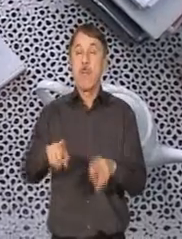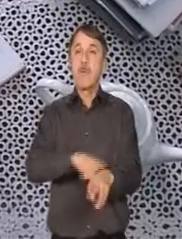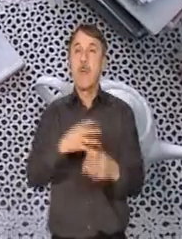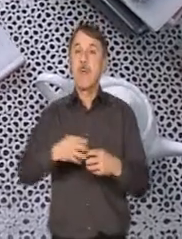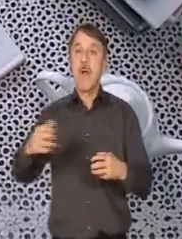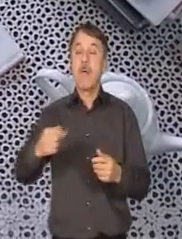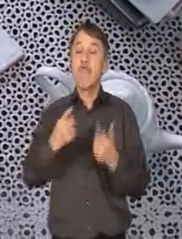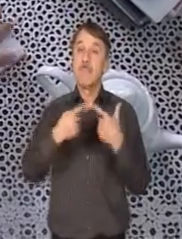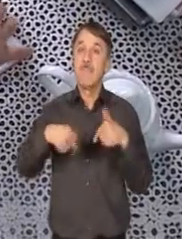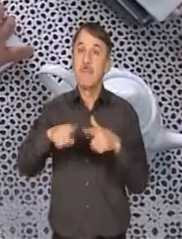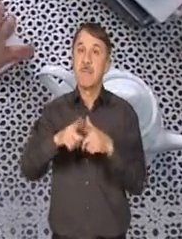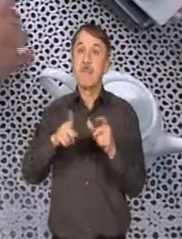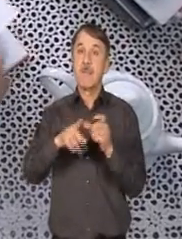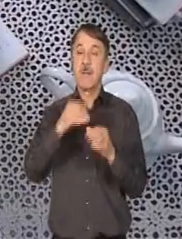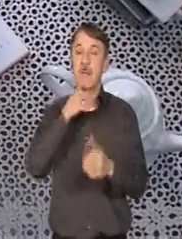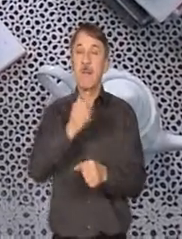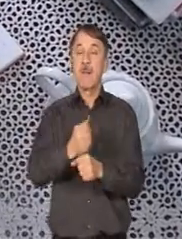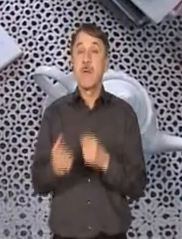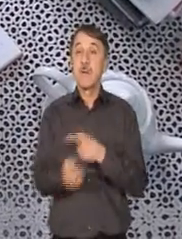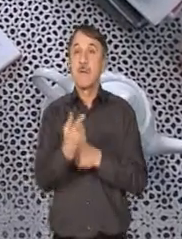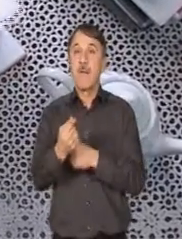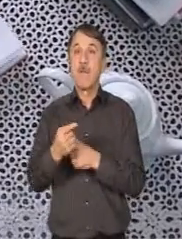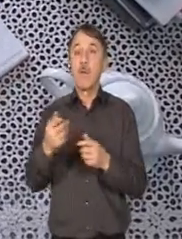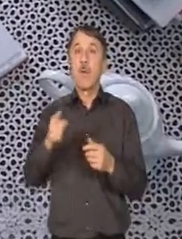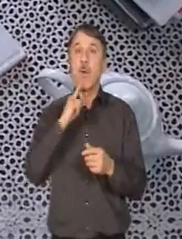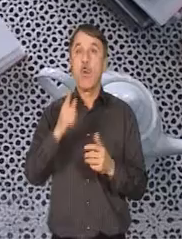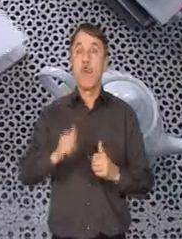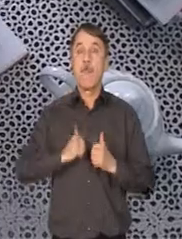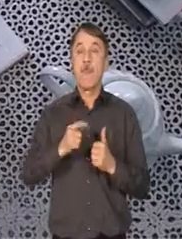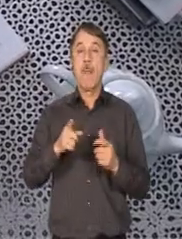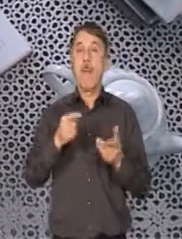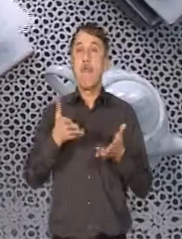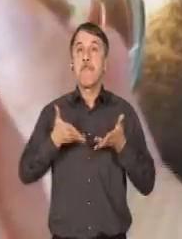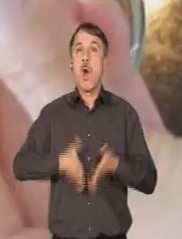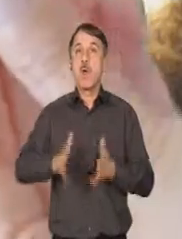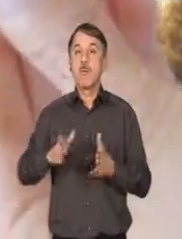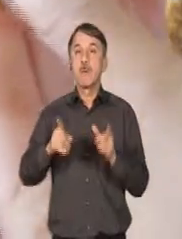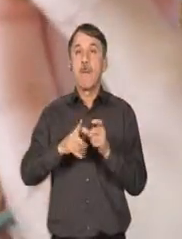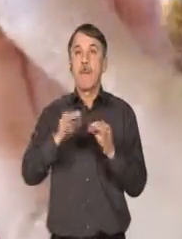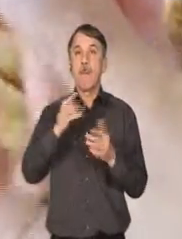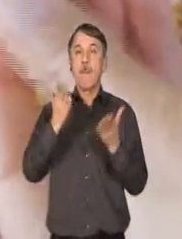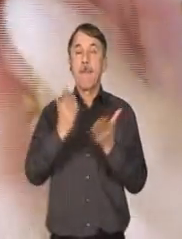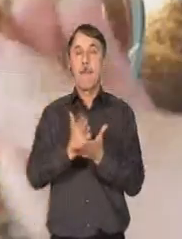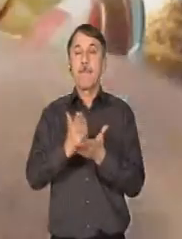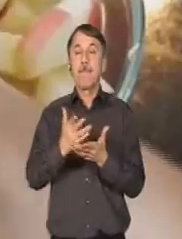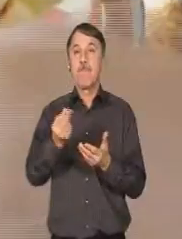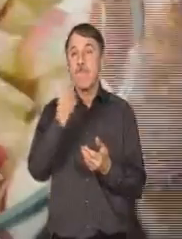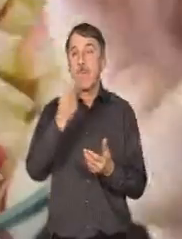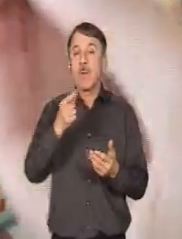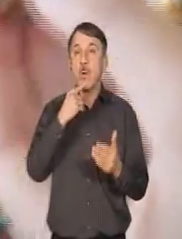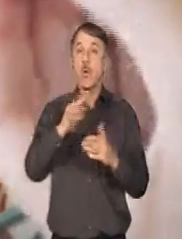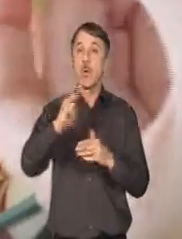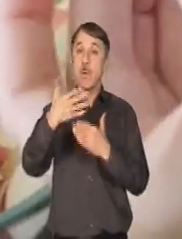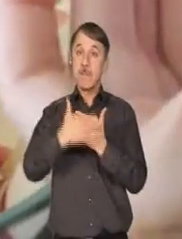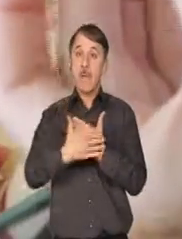dugotrajna prehrana isključivo biljnim namirnicama može izazvati anemiju i druge deficitarne bolesti, čini se da ono nije toliko nezdravo.